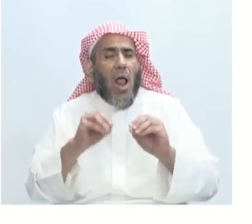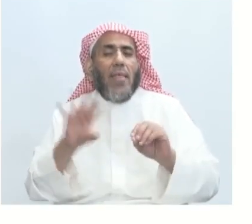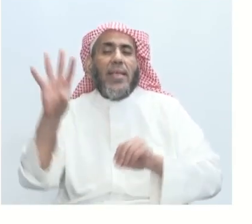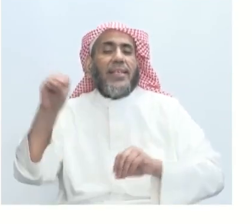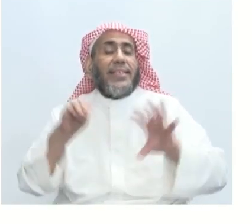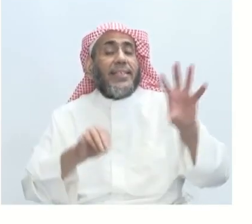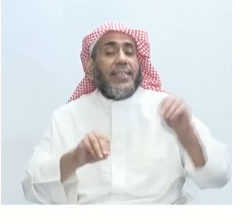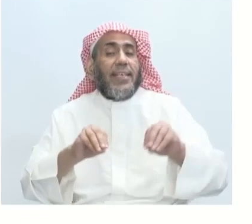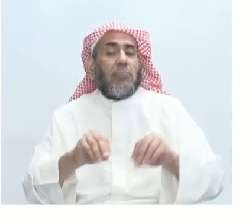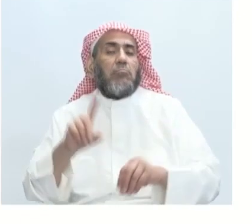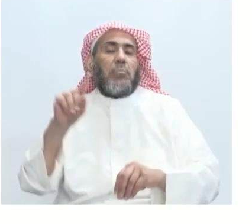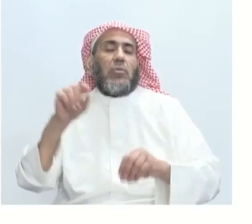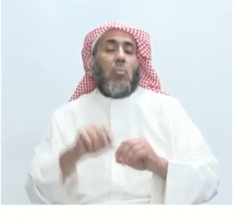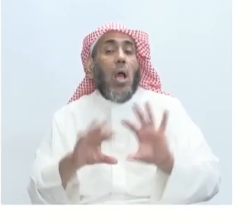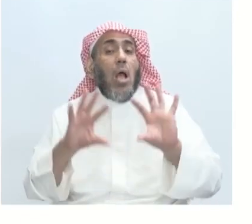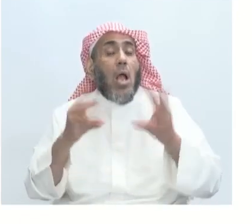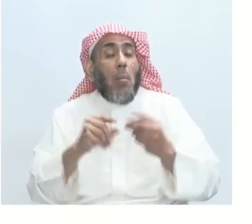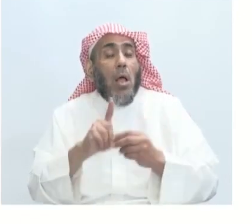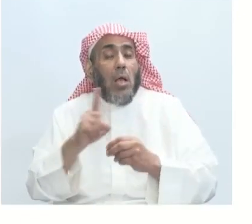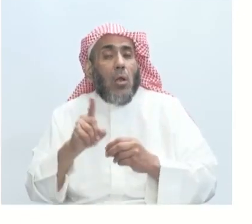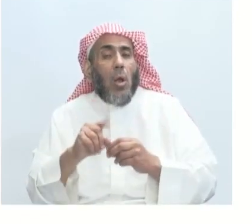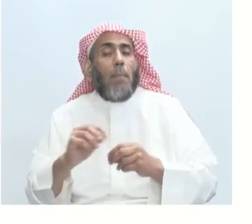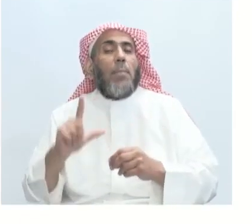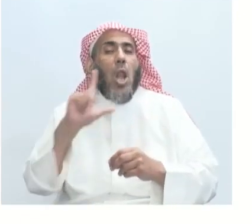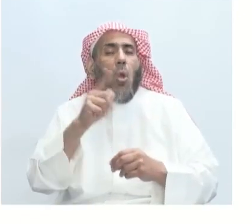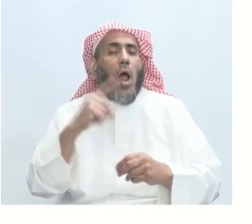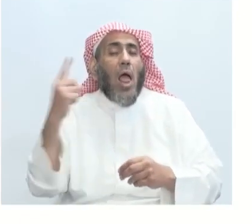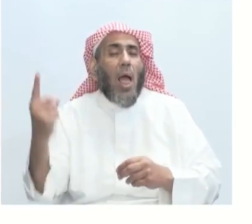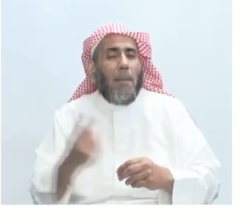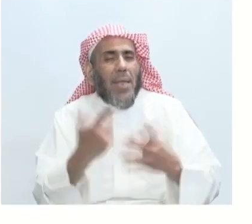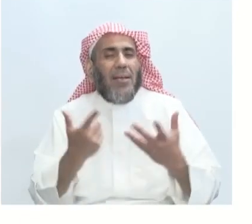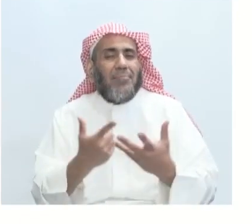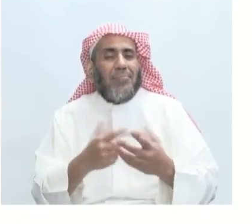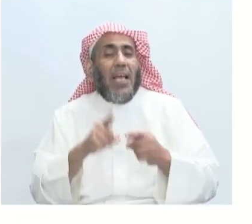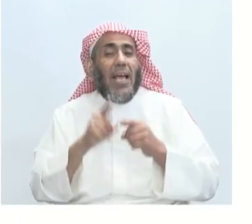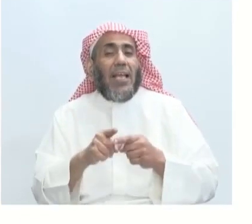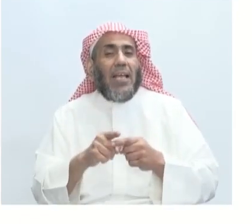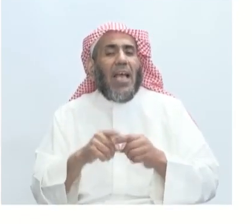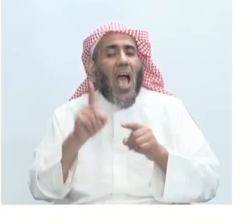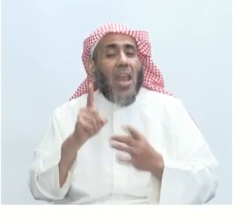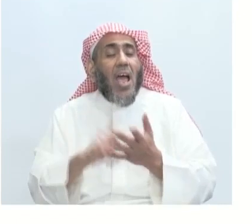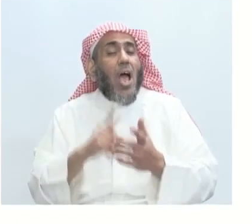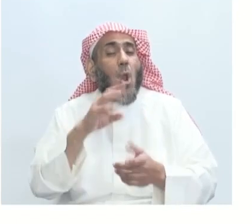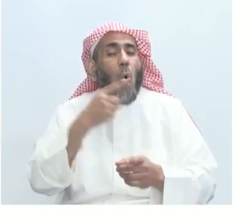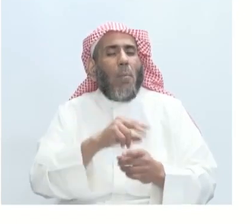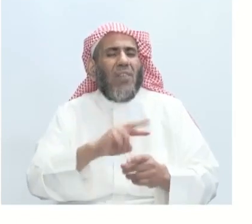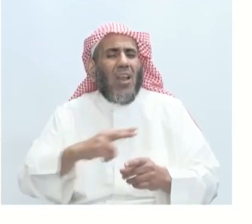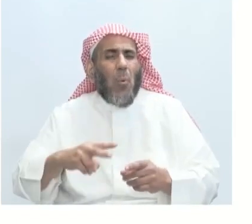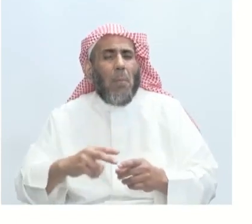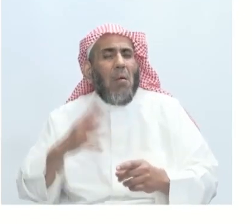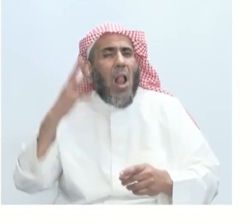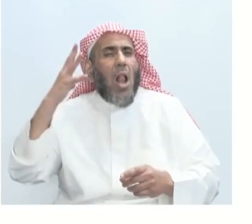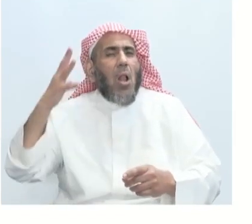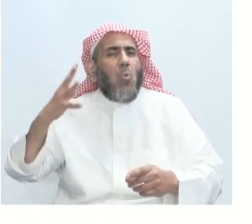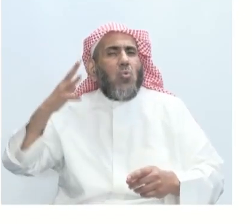القصه احسنتم كما ذكرنا باللغه العاميه واللغه الدارجه هي انها فيها نوع من